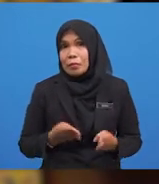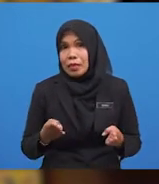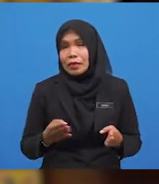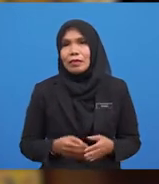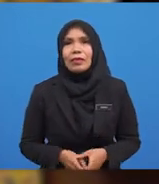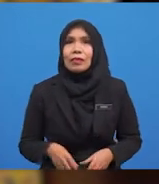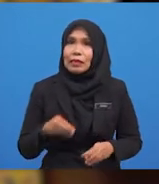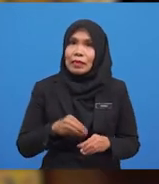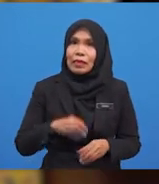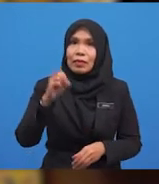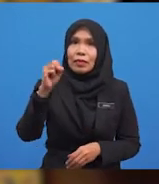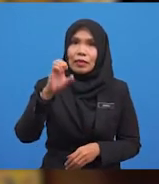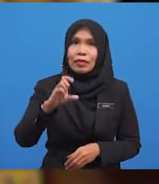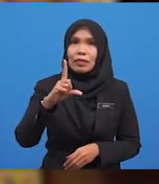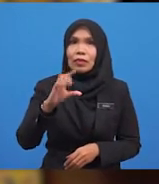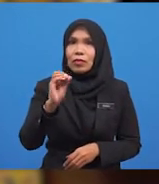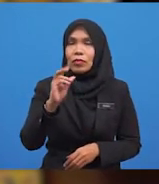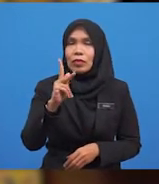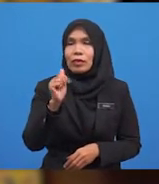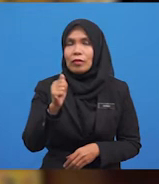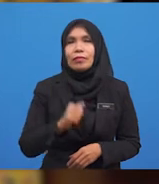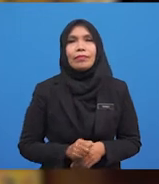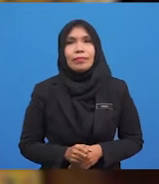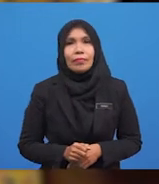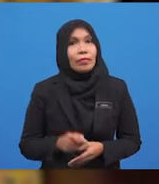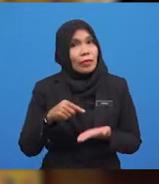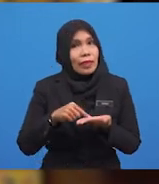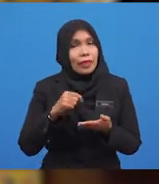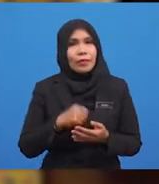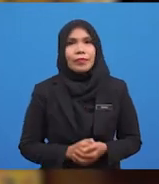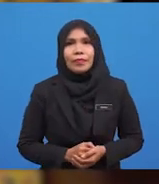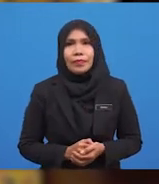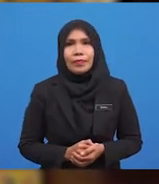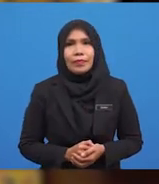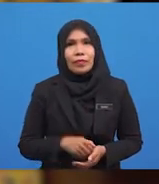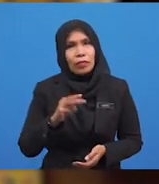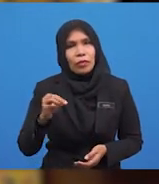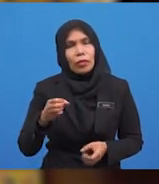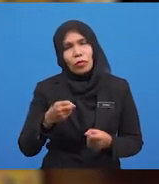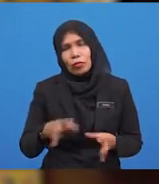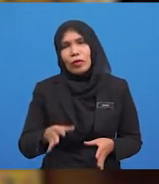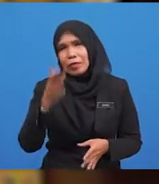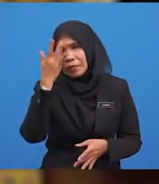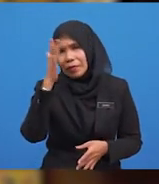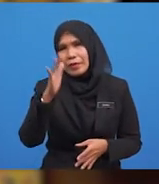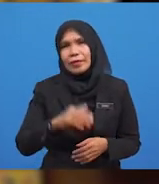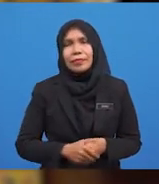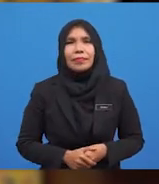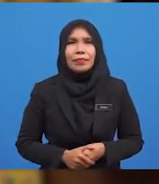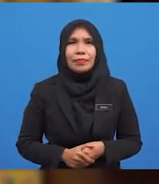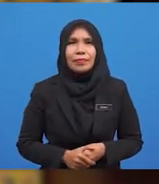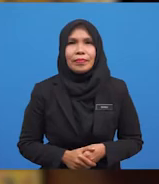murid sekalian sudah pun semakin mahir dalam mengenal pasti gaya bahasa dalam seloka